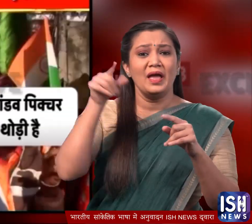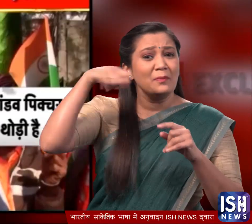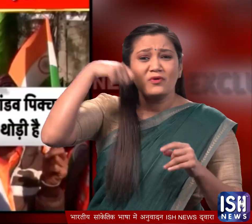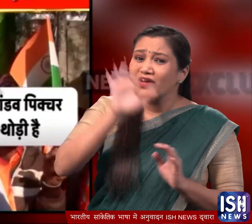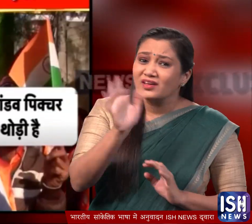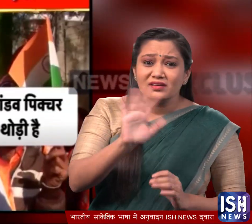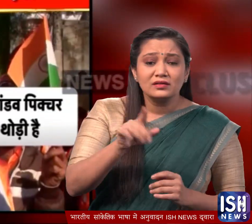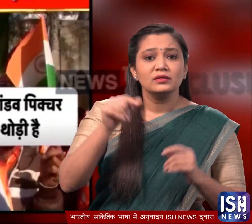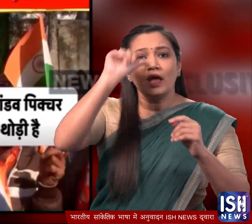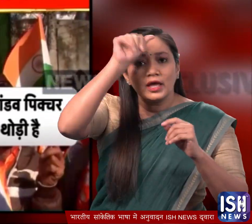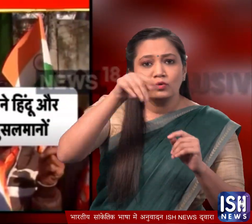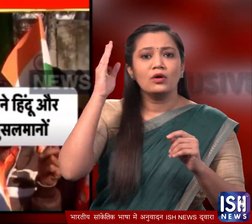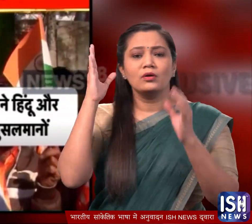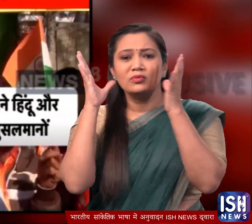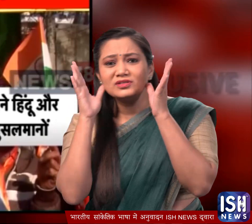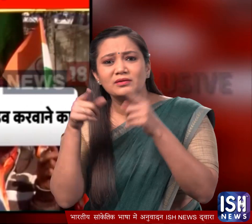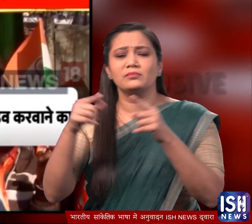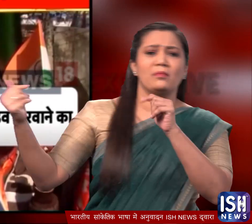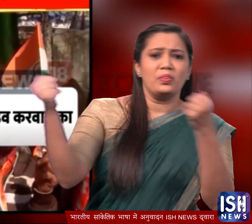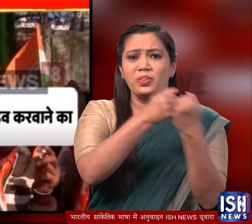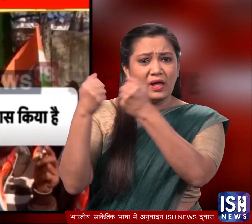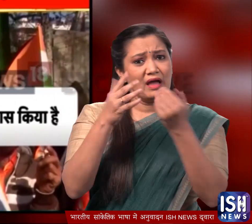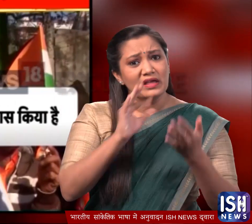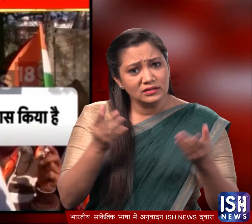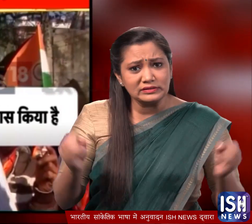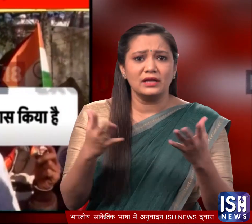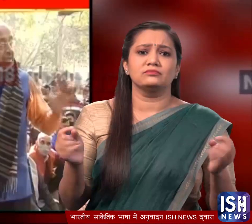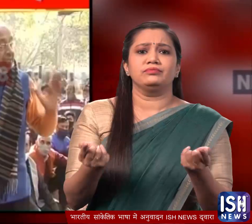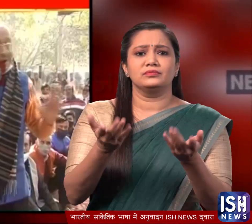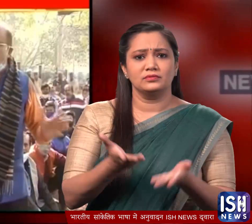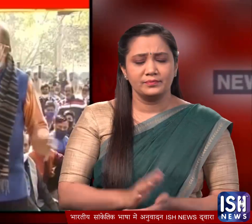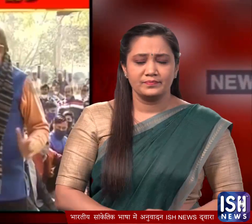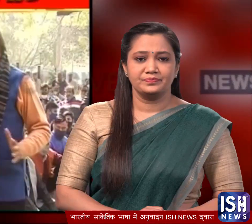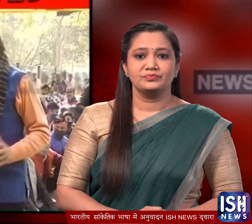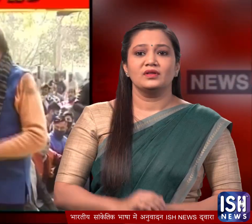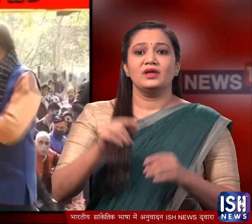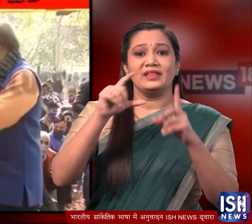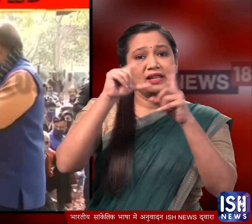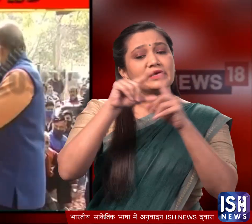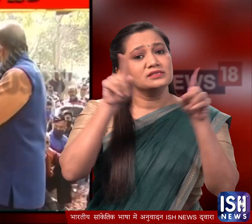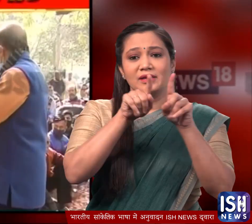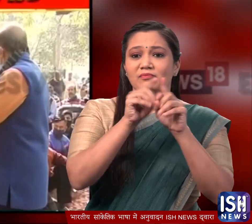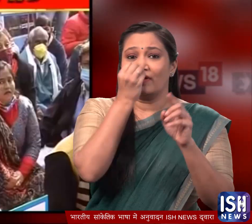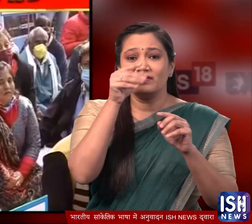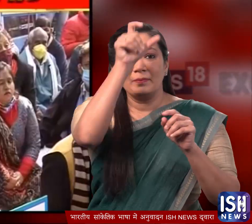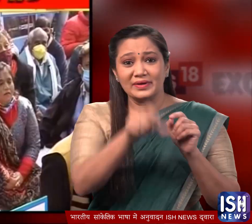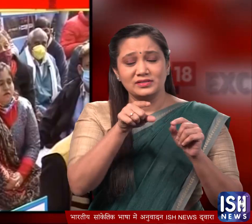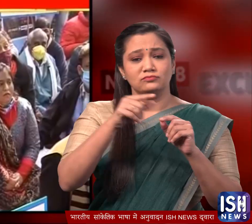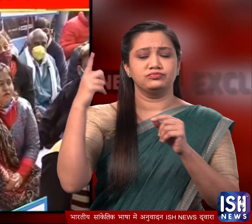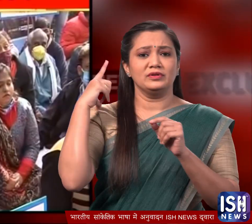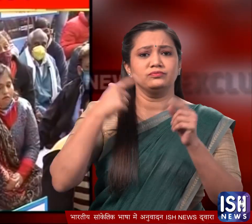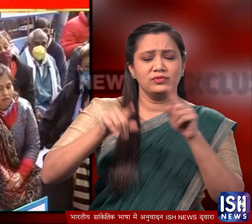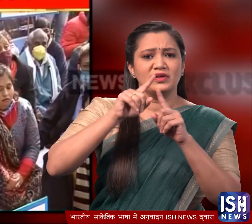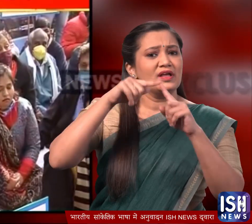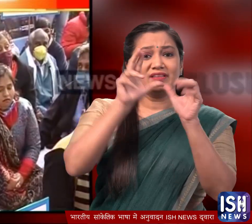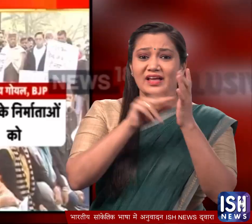गया। ये तांडव पिक्चर थोड़ी है, इसने हिंदू और मुसलमानों के अंदर तांडव करवाने का प्रयास करा है। दिल्ली में बीजेपी नेता विजय गोयल की अगुवाई में जंतर मंतर पर